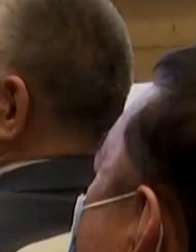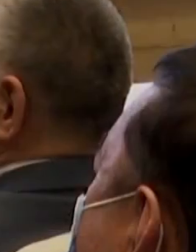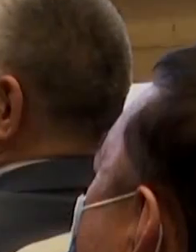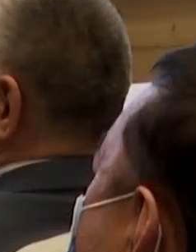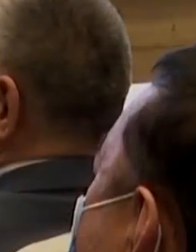жаңалықтар Түркістандан.